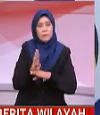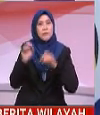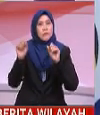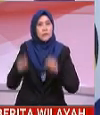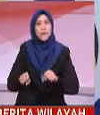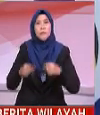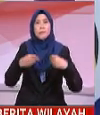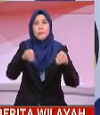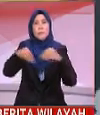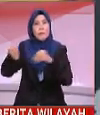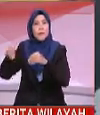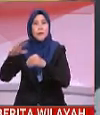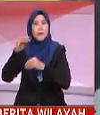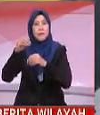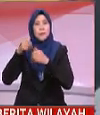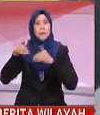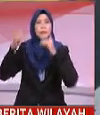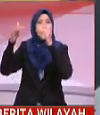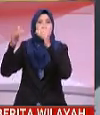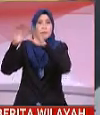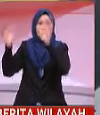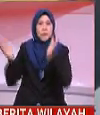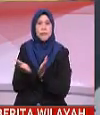di pasaran domestik dan global.